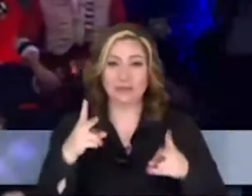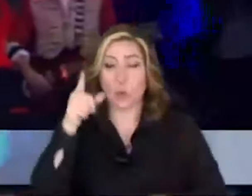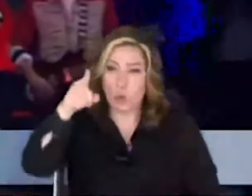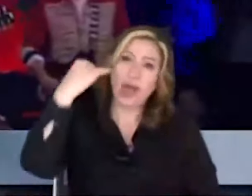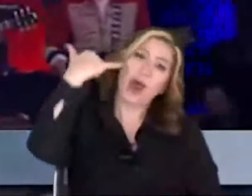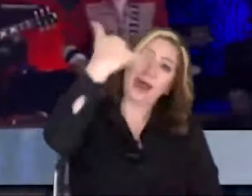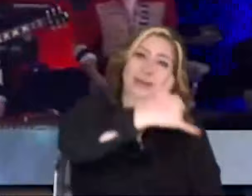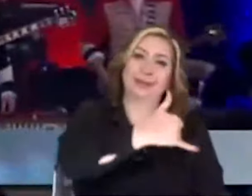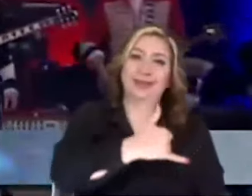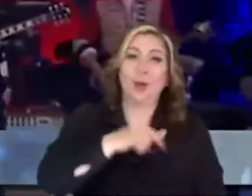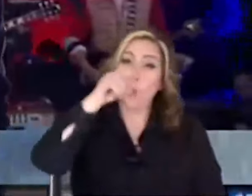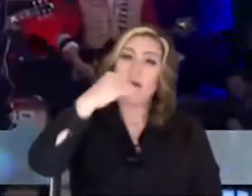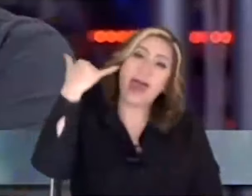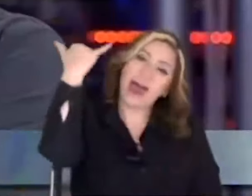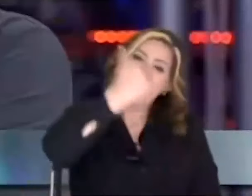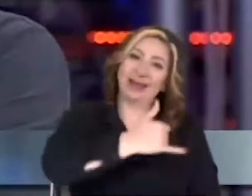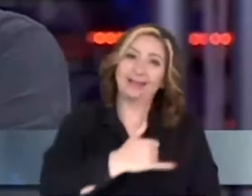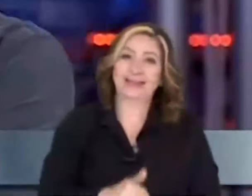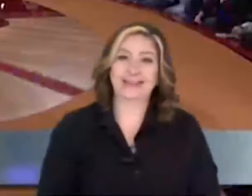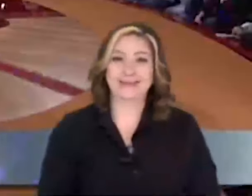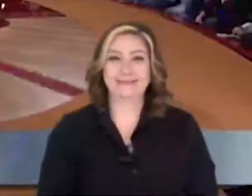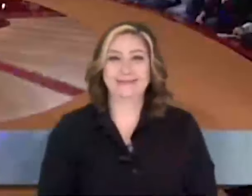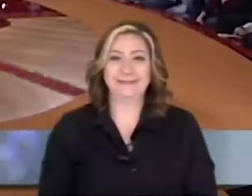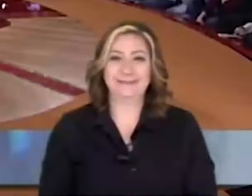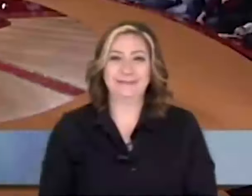Tamam, orayı arayın bakalım. Bak, haklı.